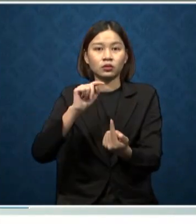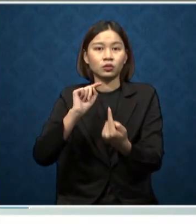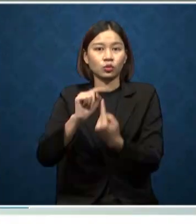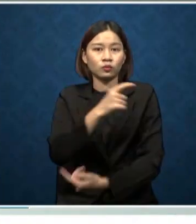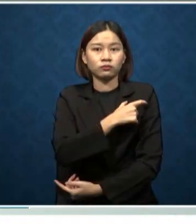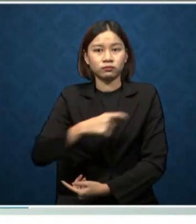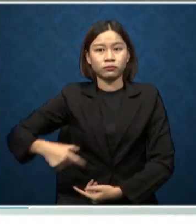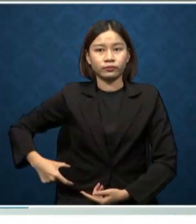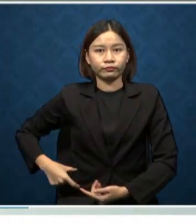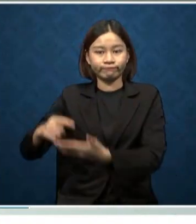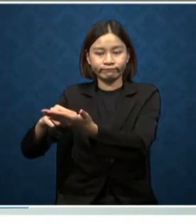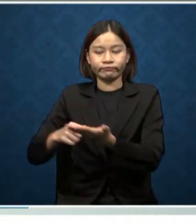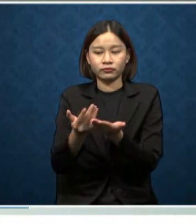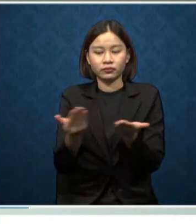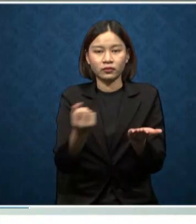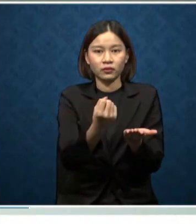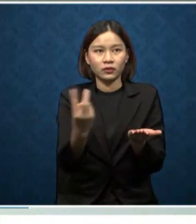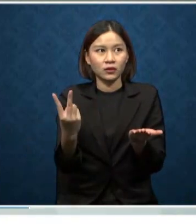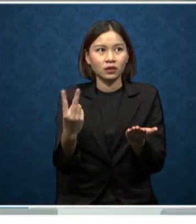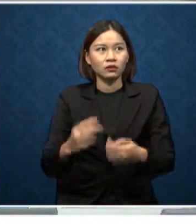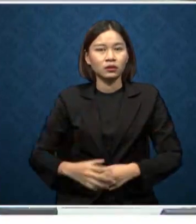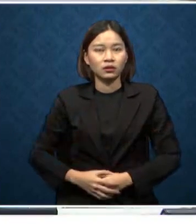ราชองการทั้งสองฉบับ